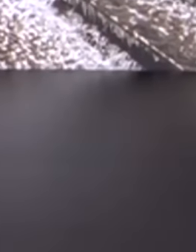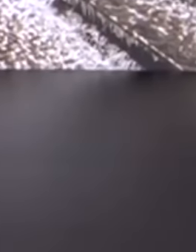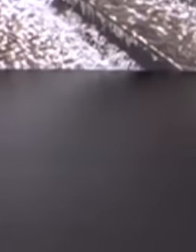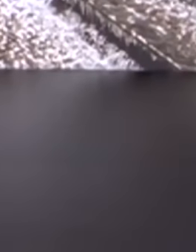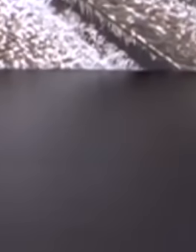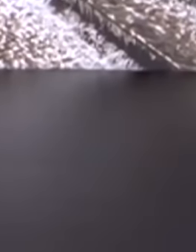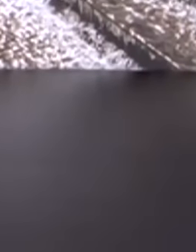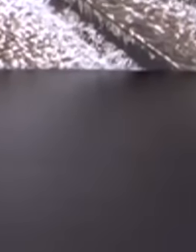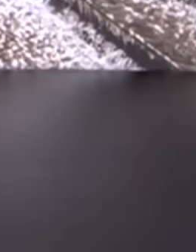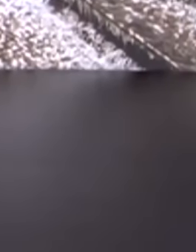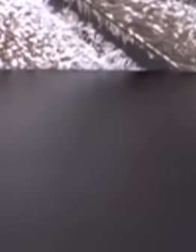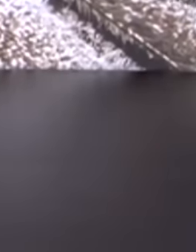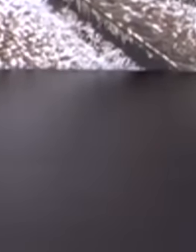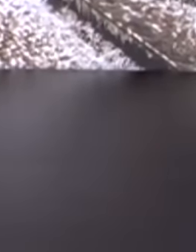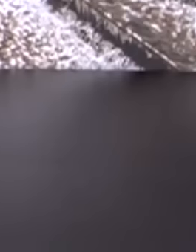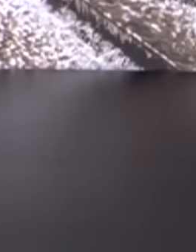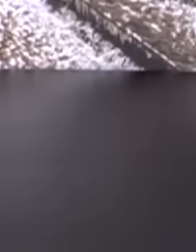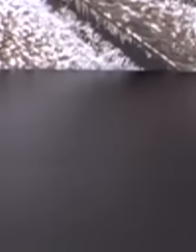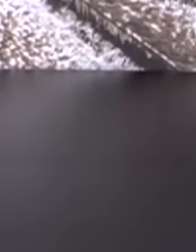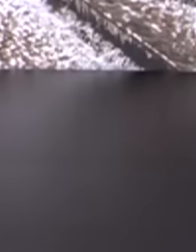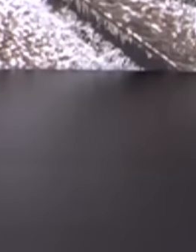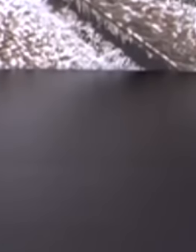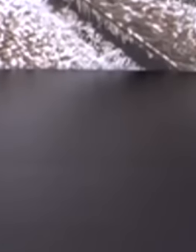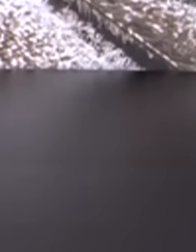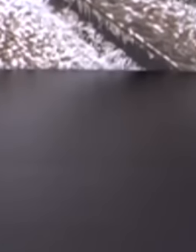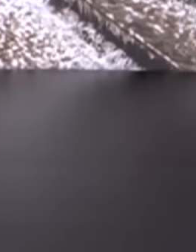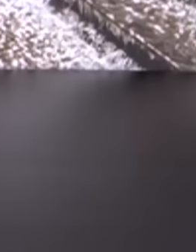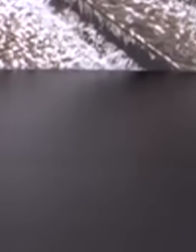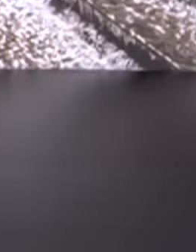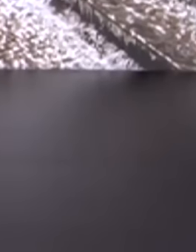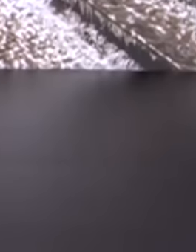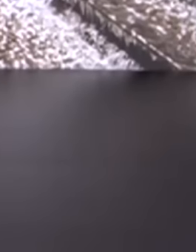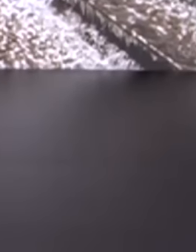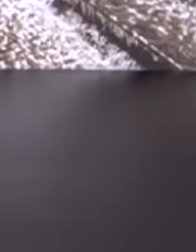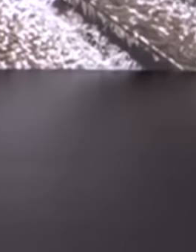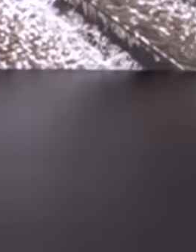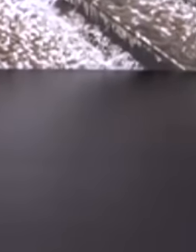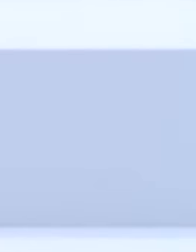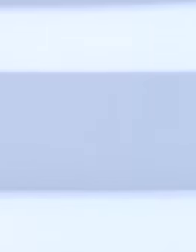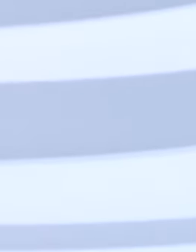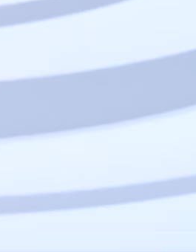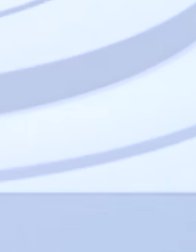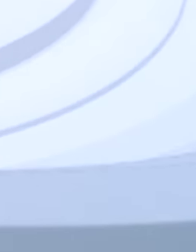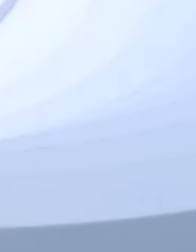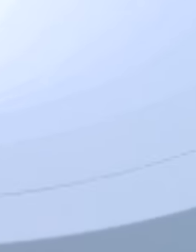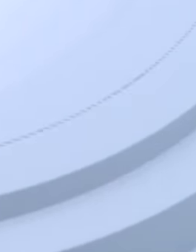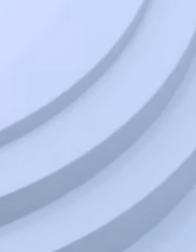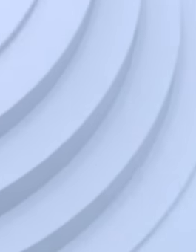көрсетеді. Назарларыңызға рахмет, ұлттық арна қосылып болсын.